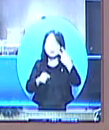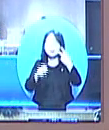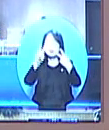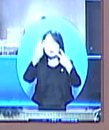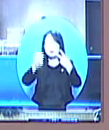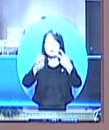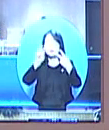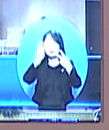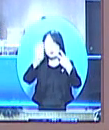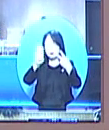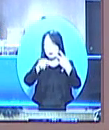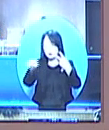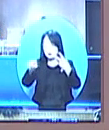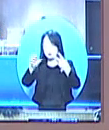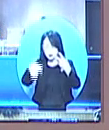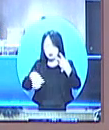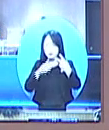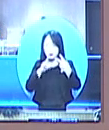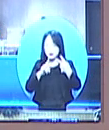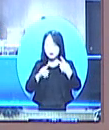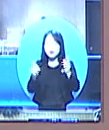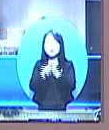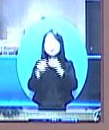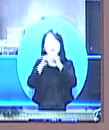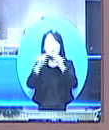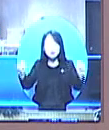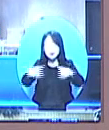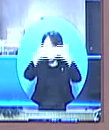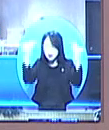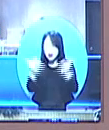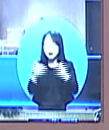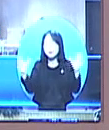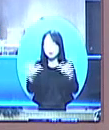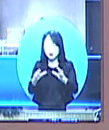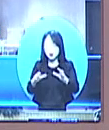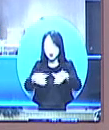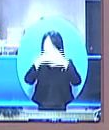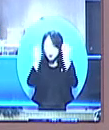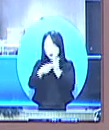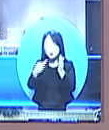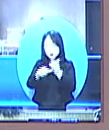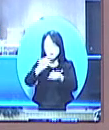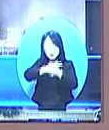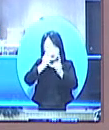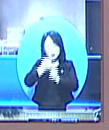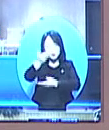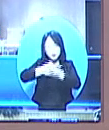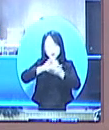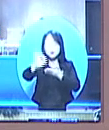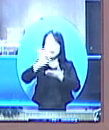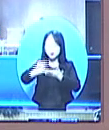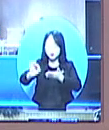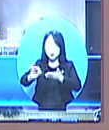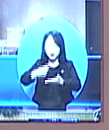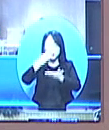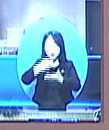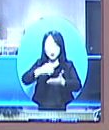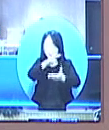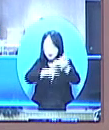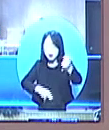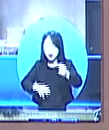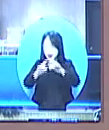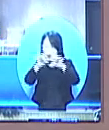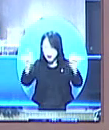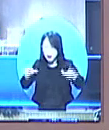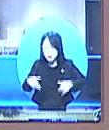44절 45절입니다 믿는 사람이 다 함께 있어 모든 물건을 서로 통용하고 또 재산과 소유를 팔아 각